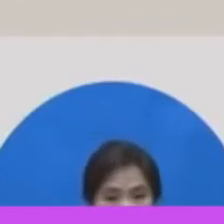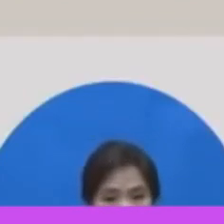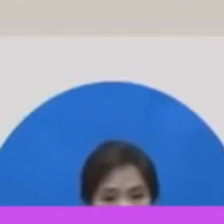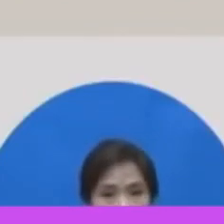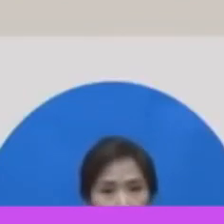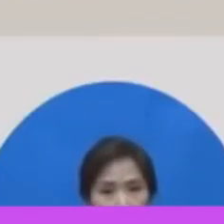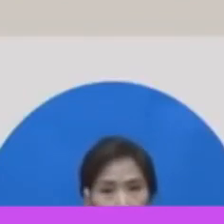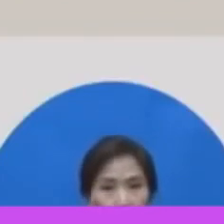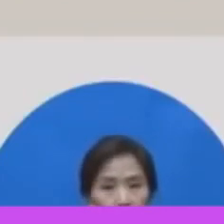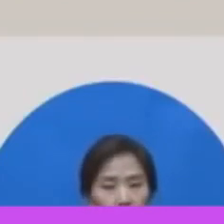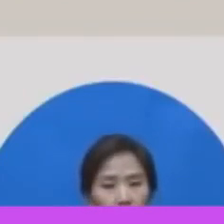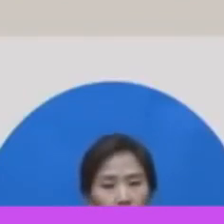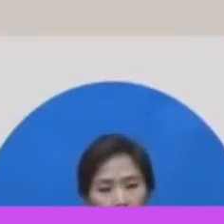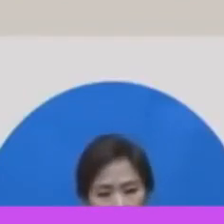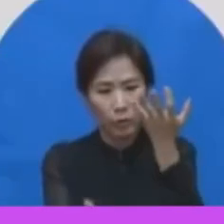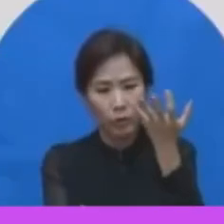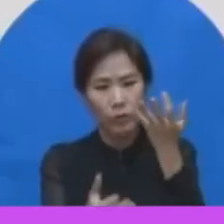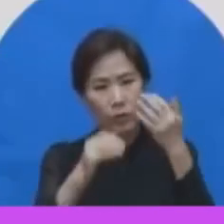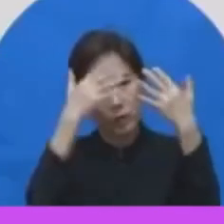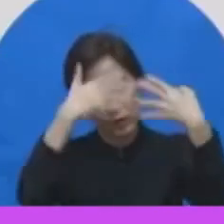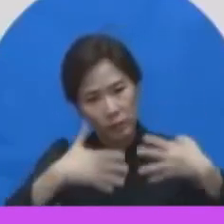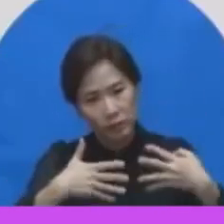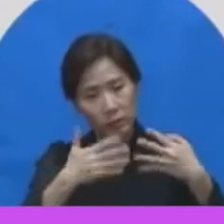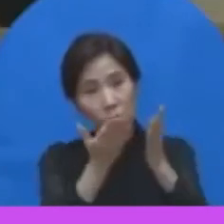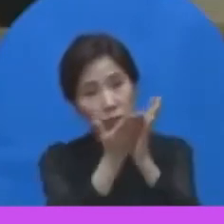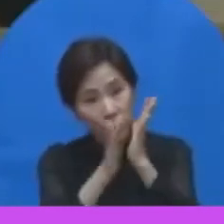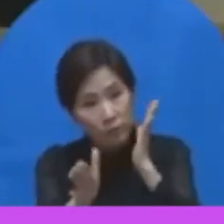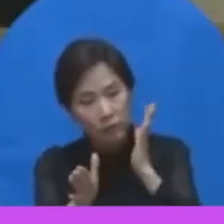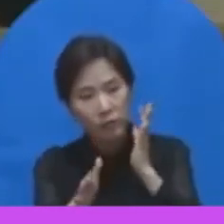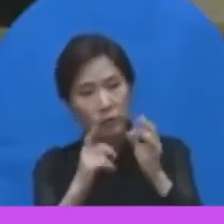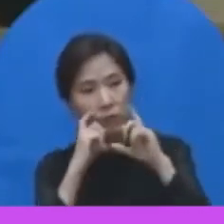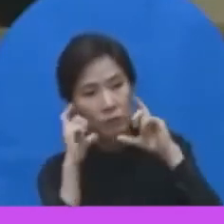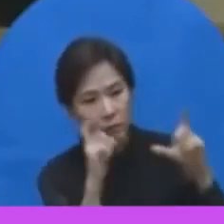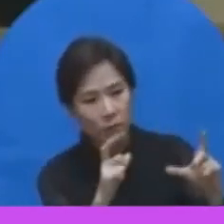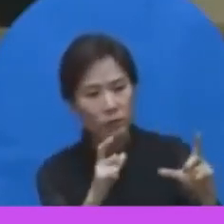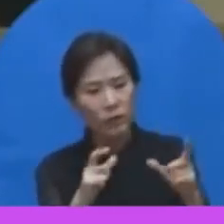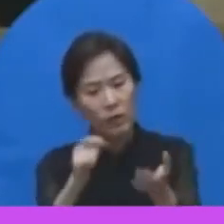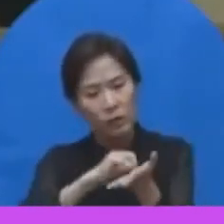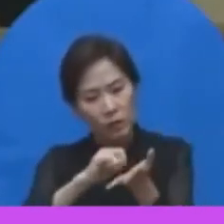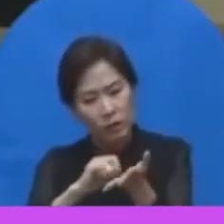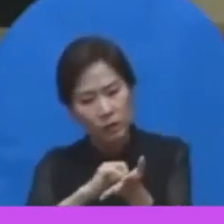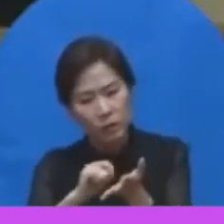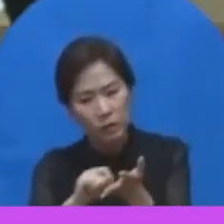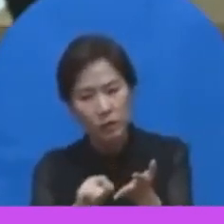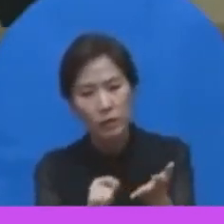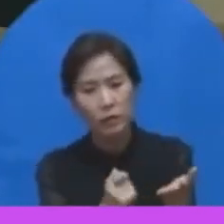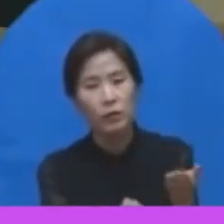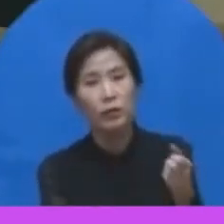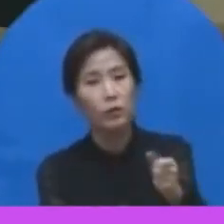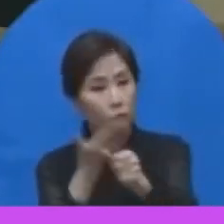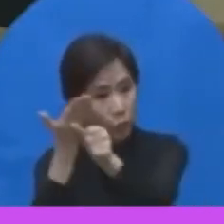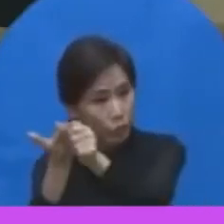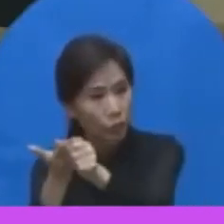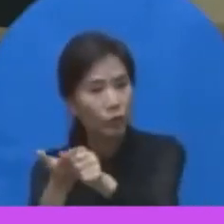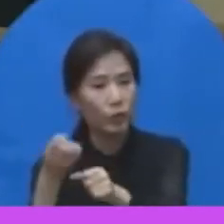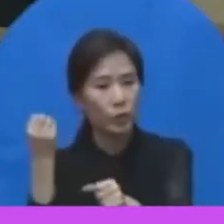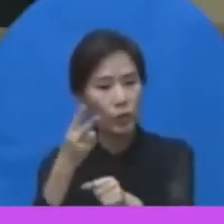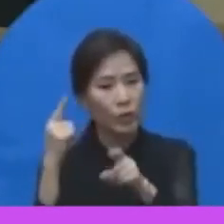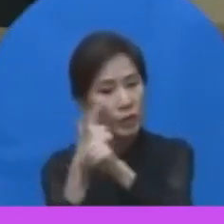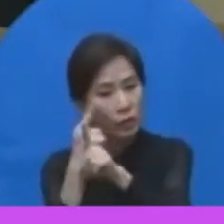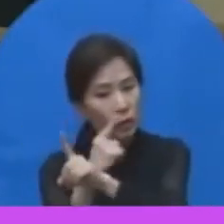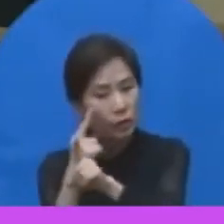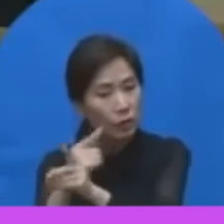하고 반려 사유가 명확히 알 수 있도록 그 사유를 상세히 기재해서 제시하는 걸로 알고 있습니다. 그리고 시정 요구에